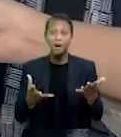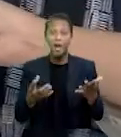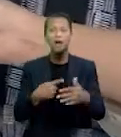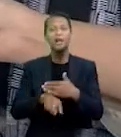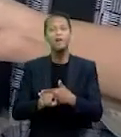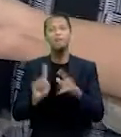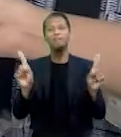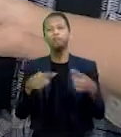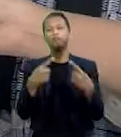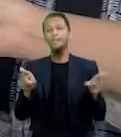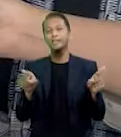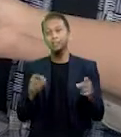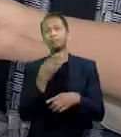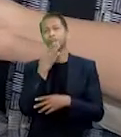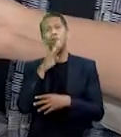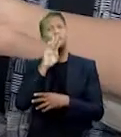terlalu berkendala.